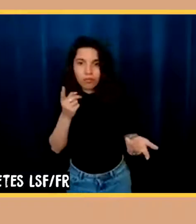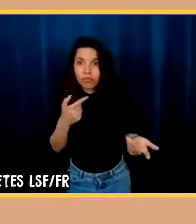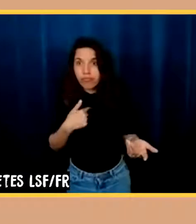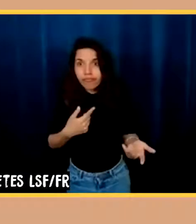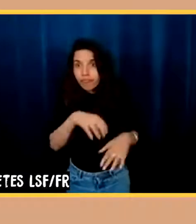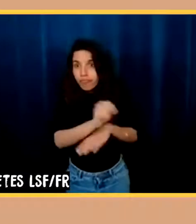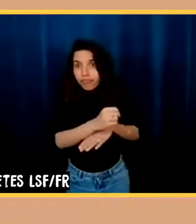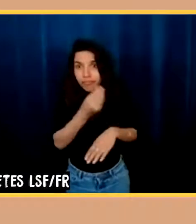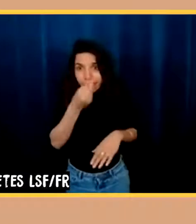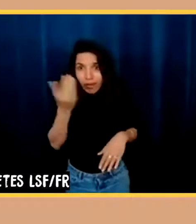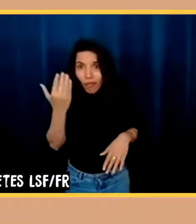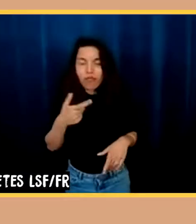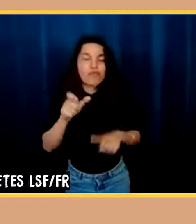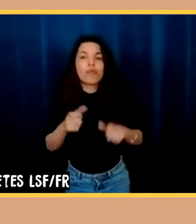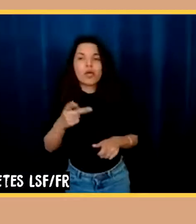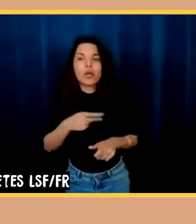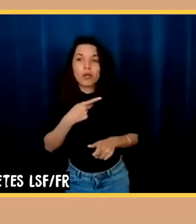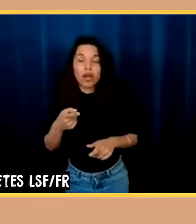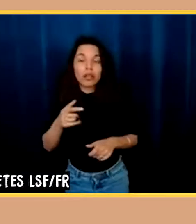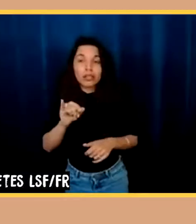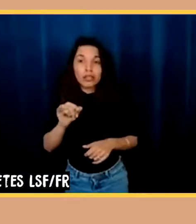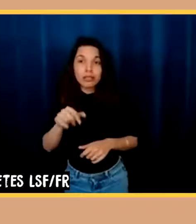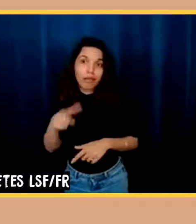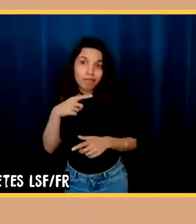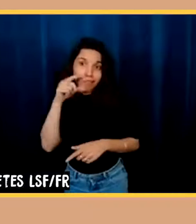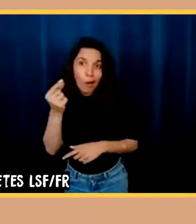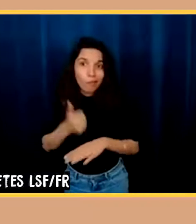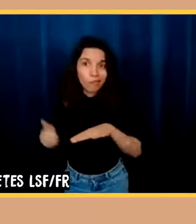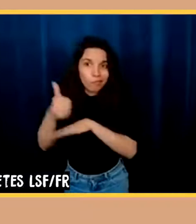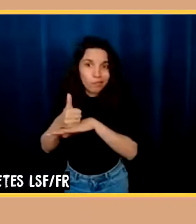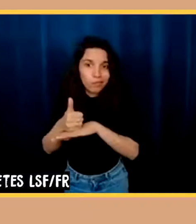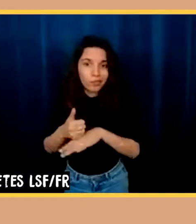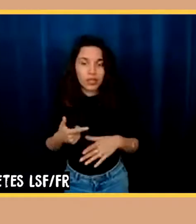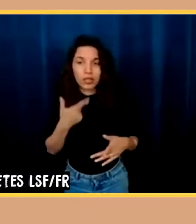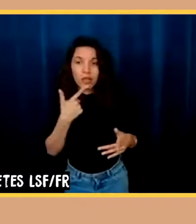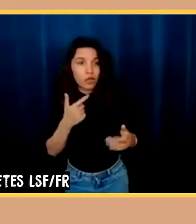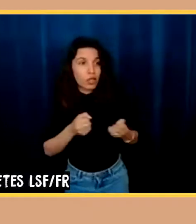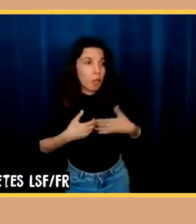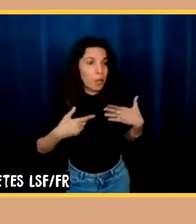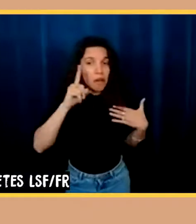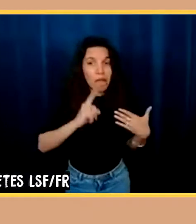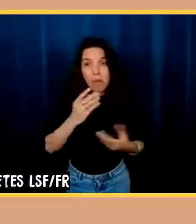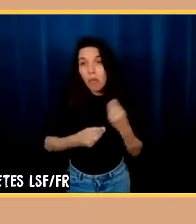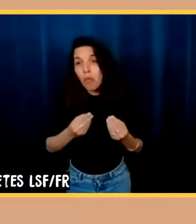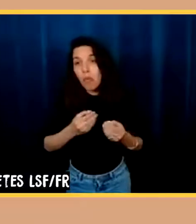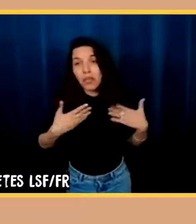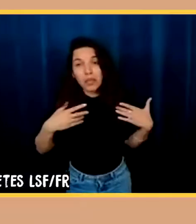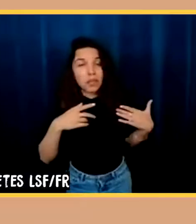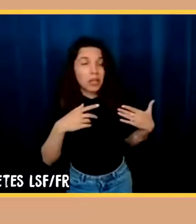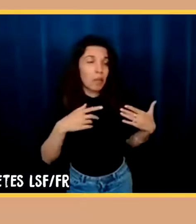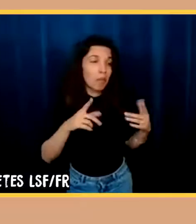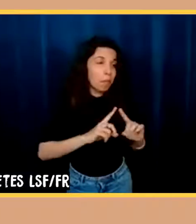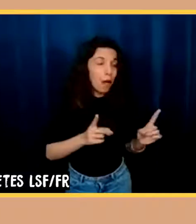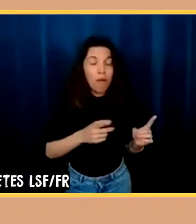fichait finalement. Les médecins, c'était qui ? C'était des hommes. Qu'il y ait plaisir féminin ou pas, le plaisir masculin était quand même au rendez-vous.